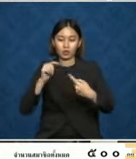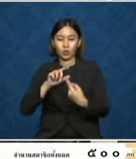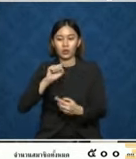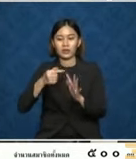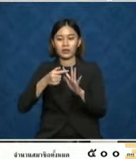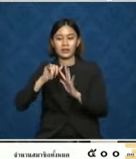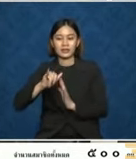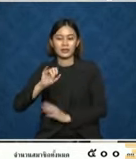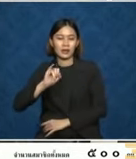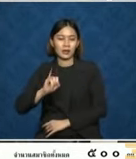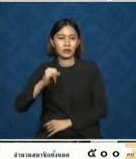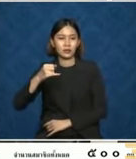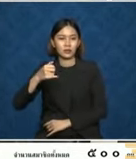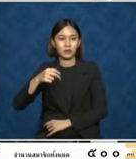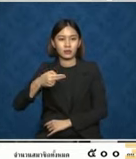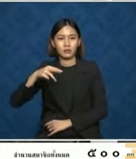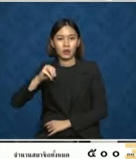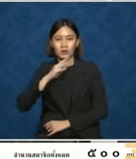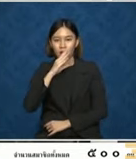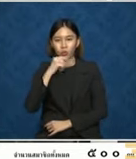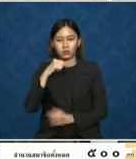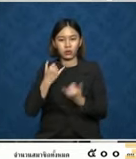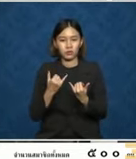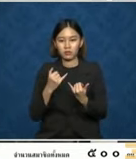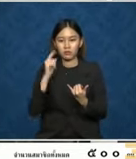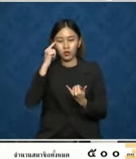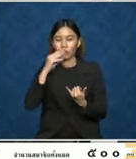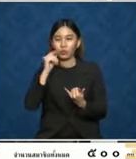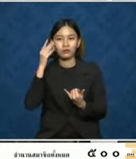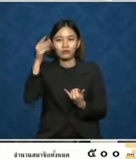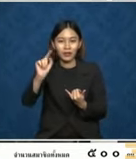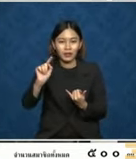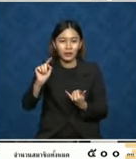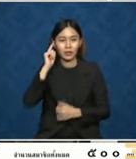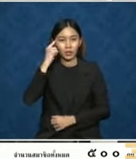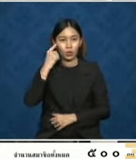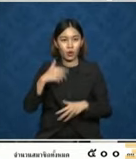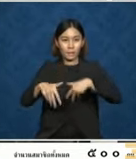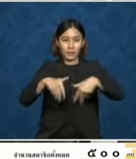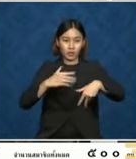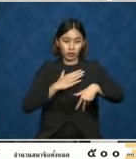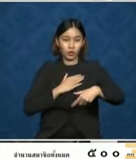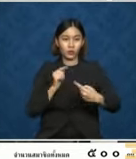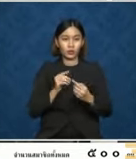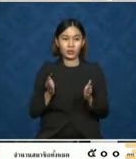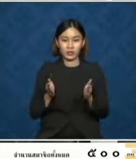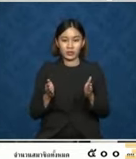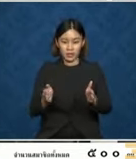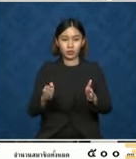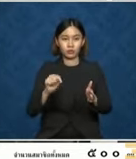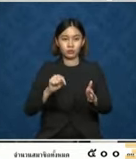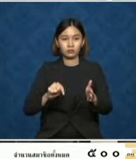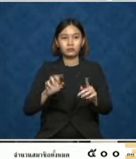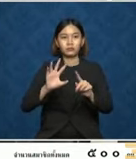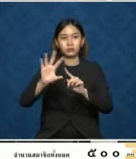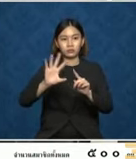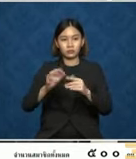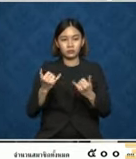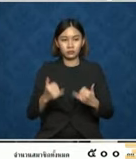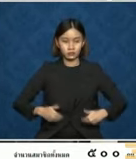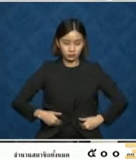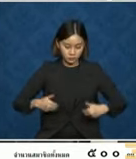มแล้วนะคะถ้าไม่พูดตอนนี้ไม่รู้จะพูดตอนไหนค่ะท่านประธานคะประชาชนของดิฉันได้ใช้ถนนนะคะเส้นสุขาภิบาล5นะคะกำลัง